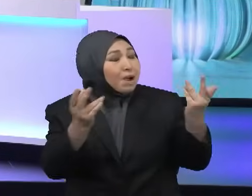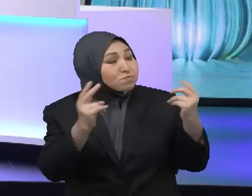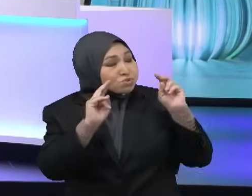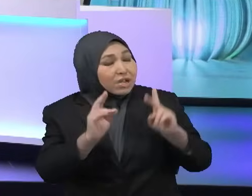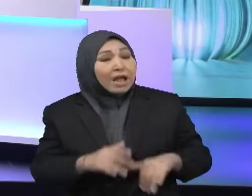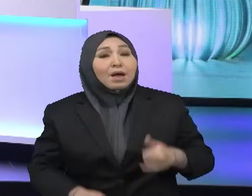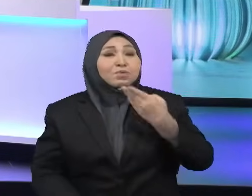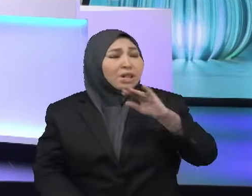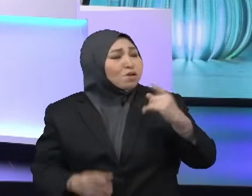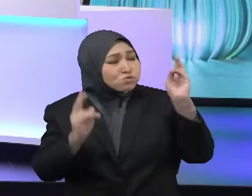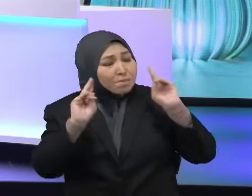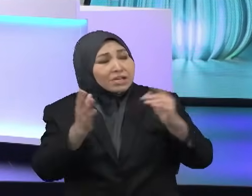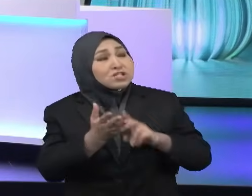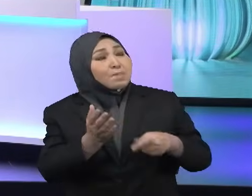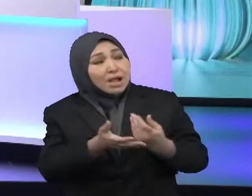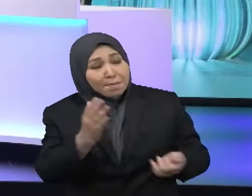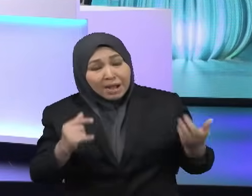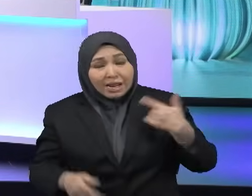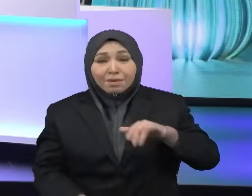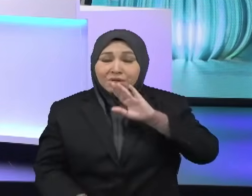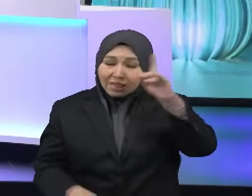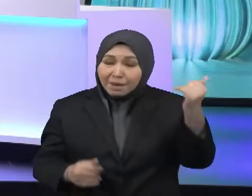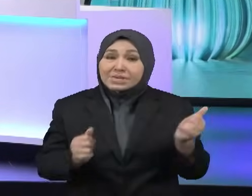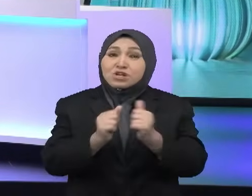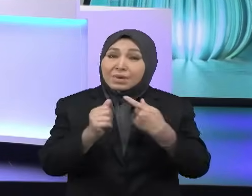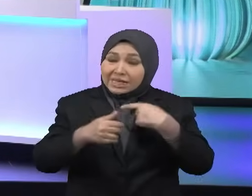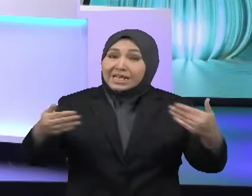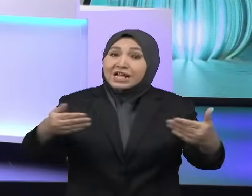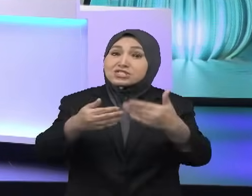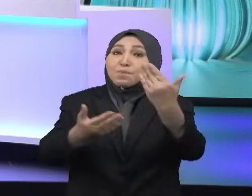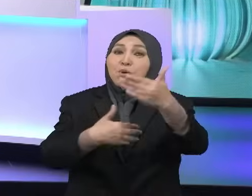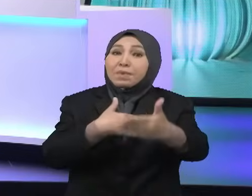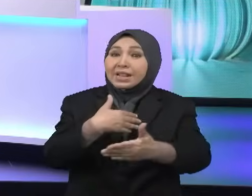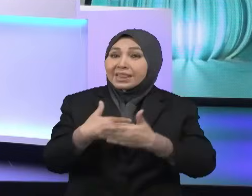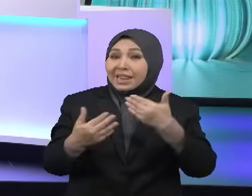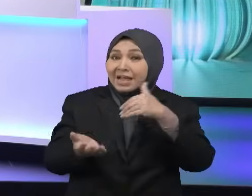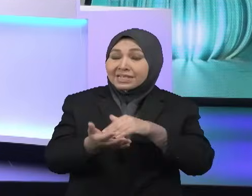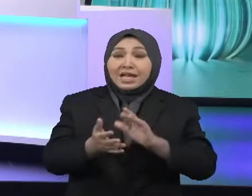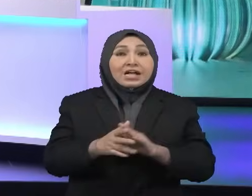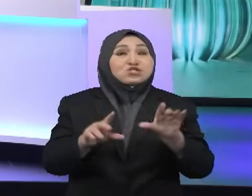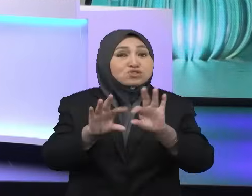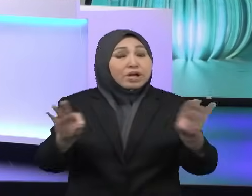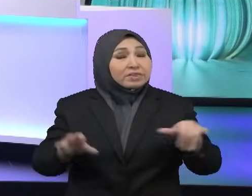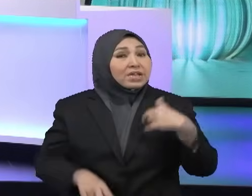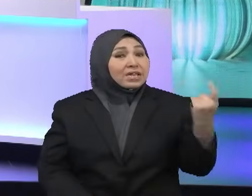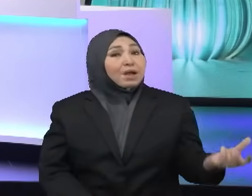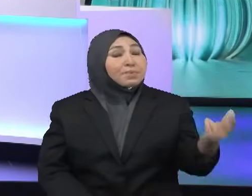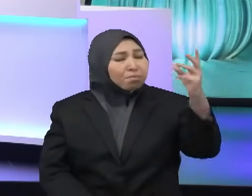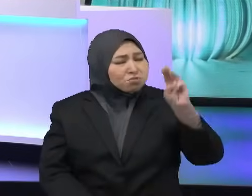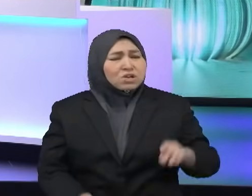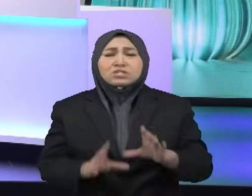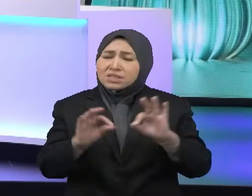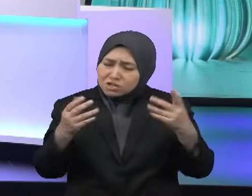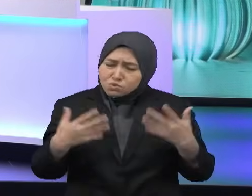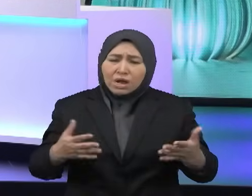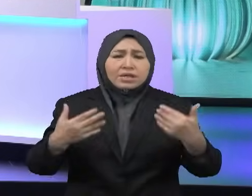alhamdulillah. Safah, apa khabar? Alhamdulillah. Gini, kita sama-sama Ustaz ni nak sambung balik kisah Nabi Musa dengan Bani Israel. Sebenarnya kisah ni dah ada